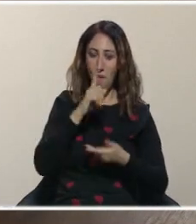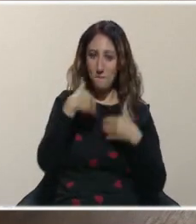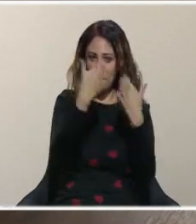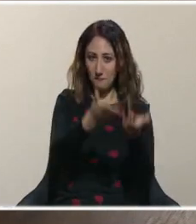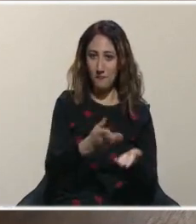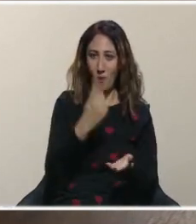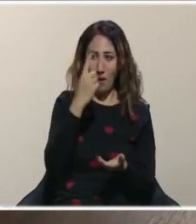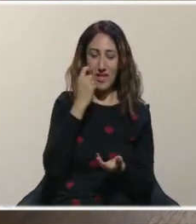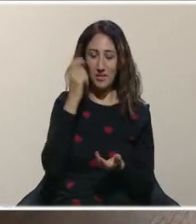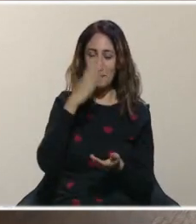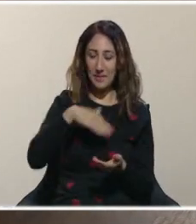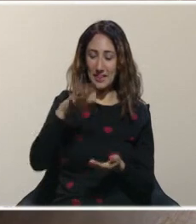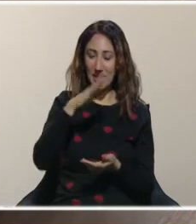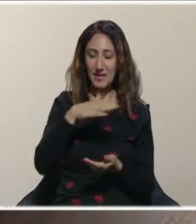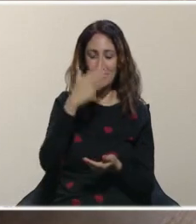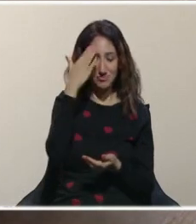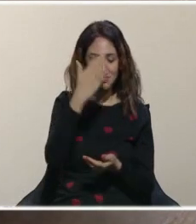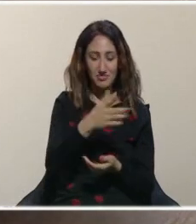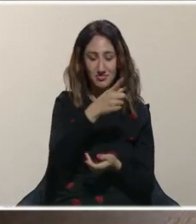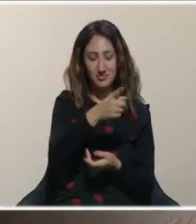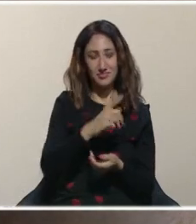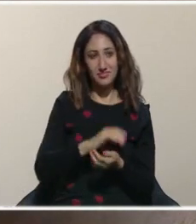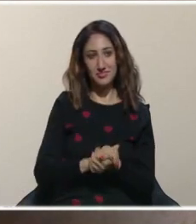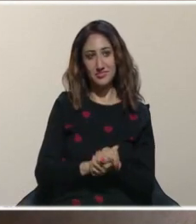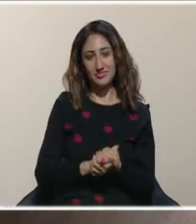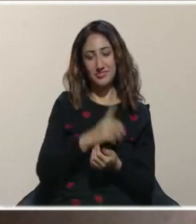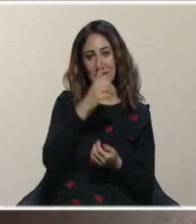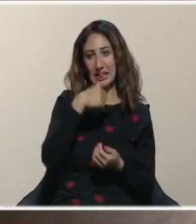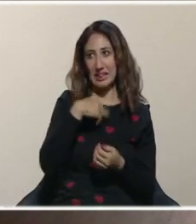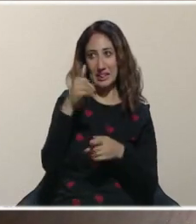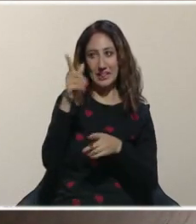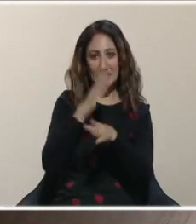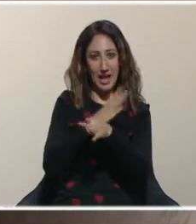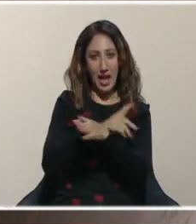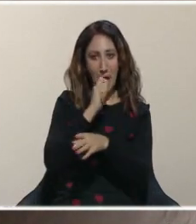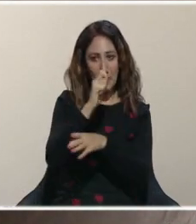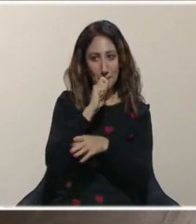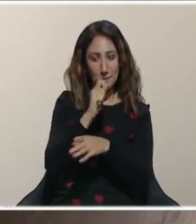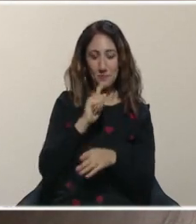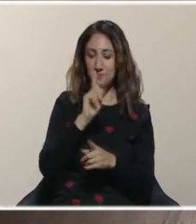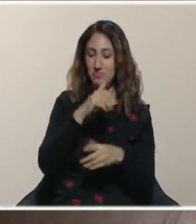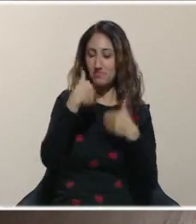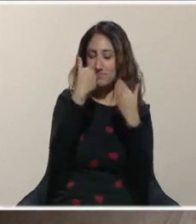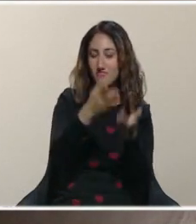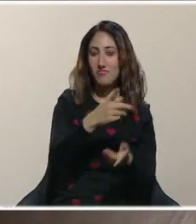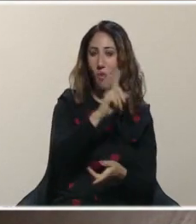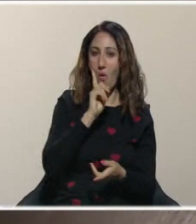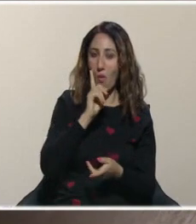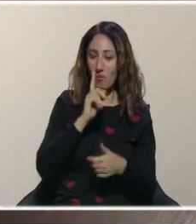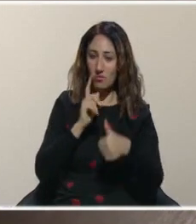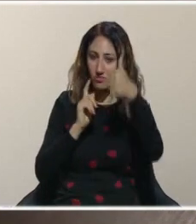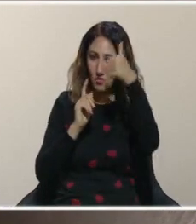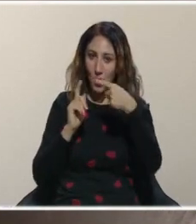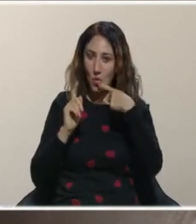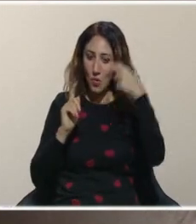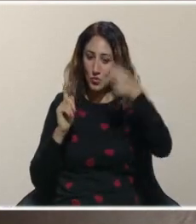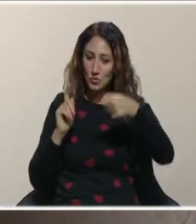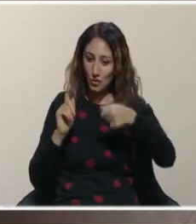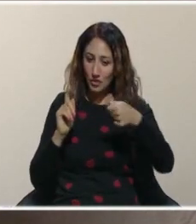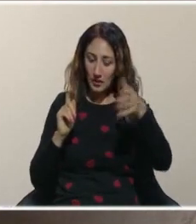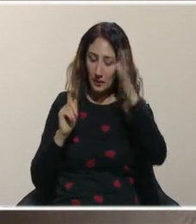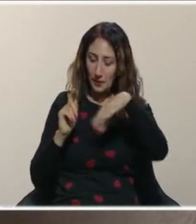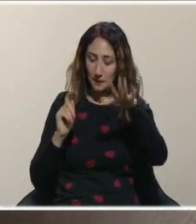الناس، اقل تقدير وتكريم. كفايه ان احنا تعبناك معانا، اقل تقدير وتكريم لحضرتك. كل سنه انت طيبه. وانت طيب